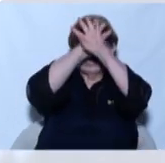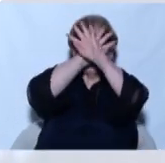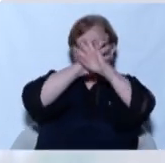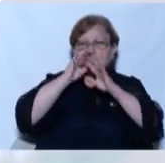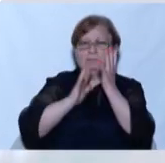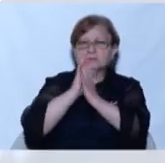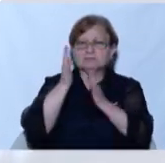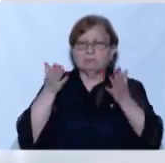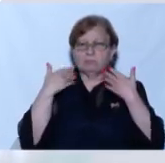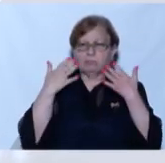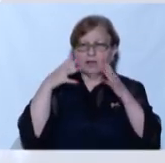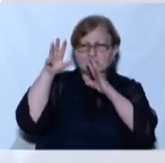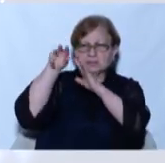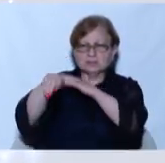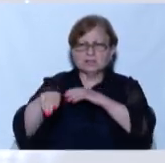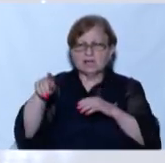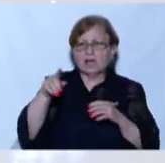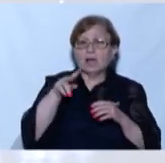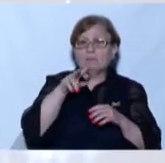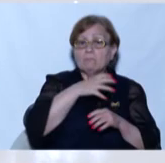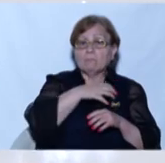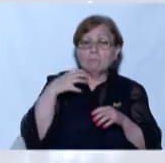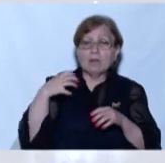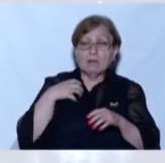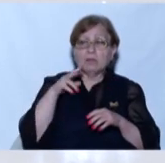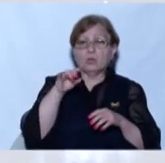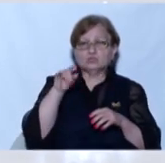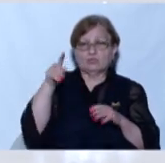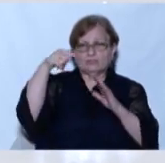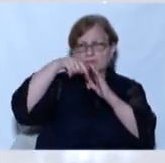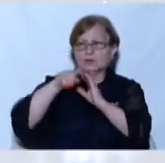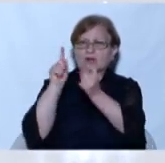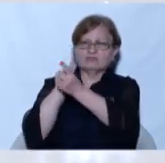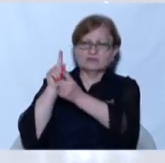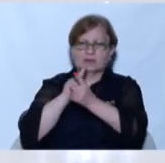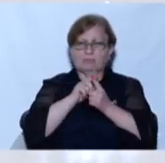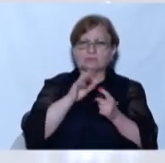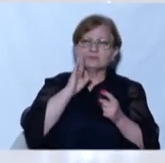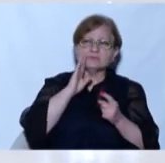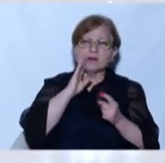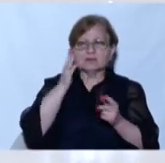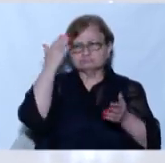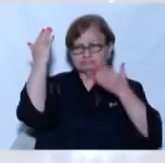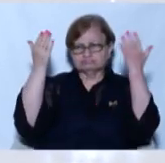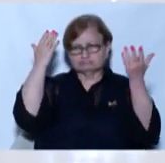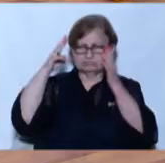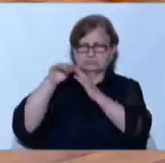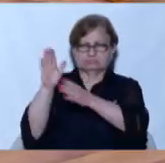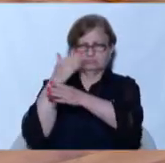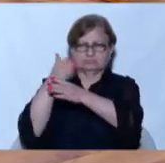რამ ეს სიანდლეში იყო სადაც ეს ლუდოვიკო ხდებოდა ქალბატონებს და ნუ ისე ვთქვათ იქ დროს ატარებდა